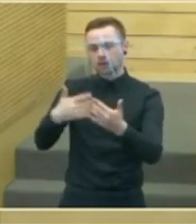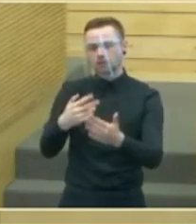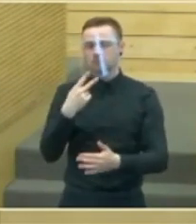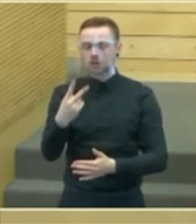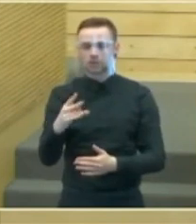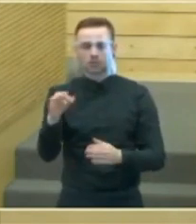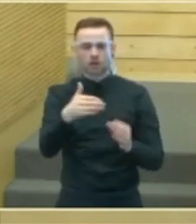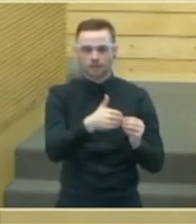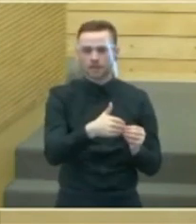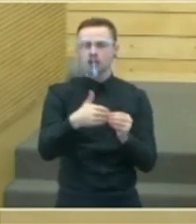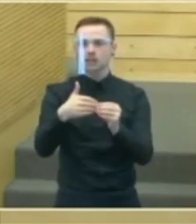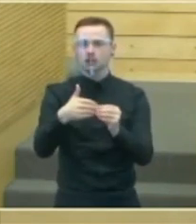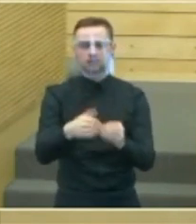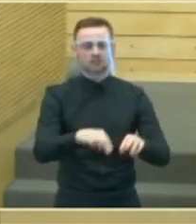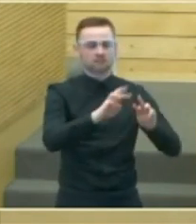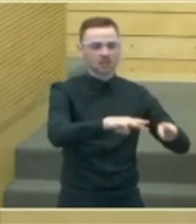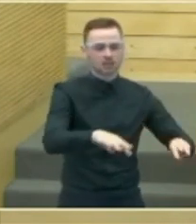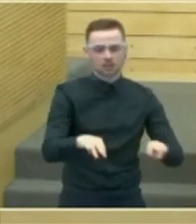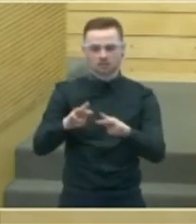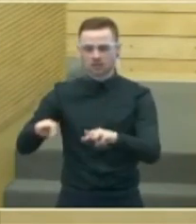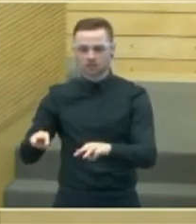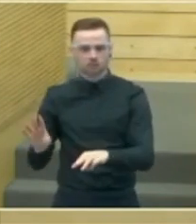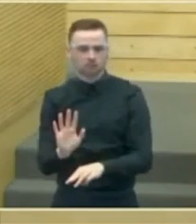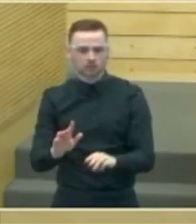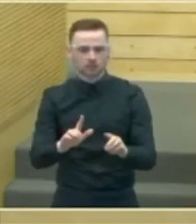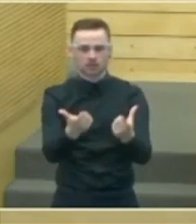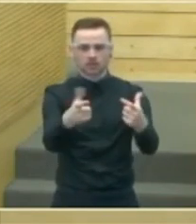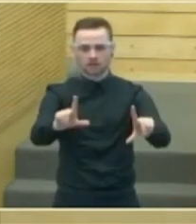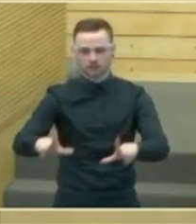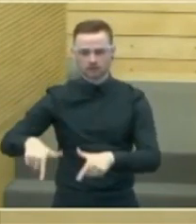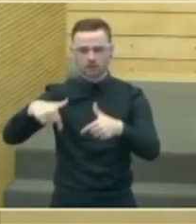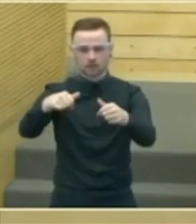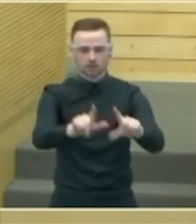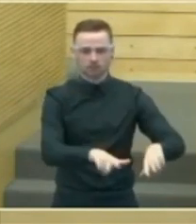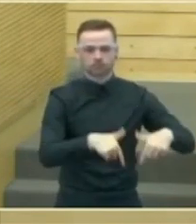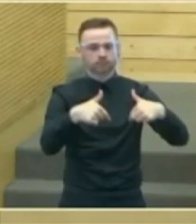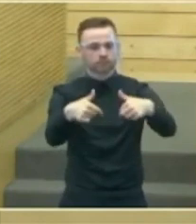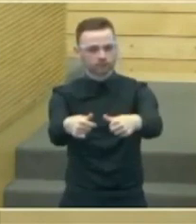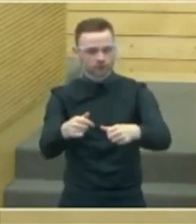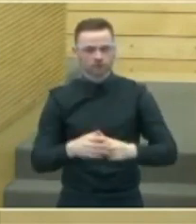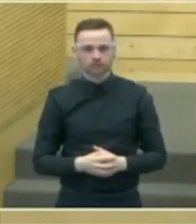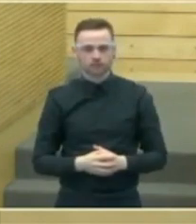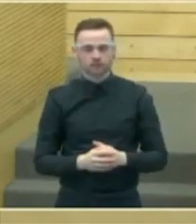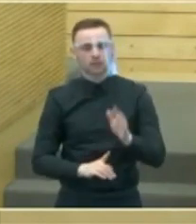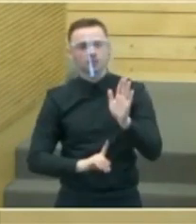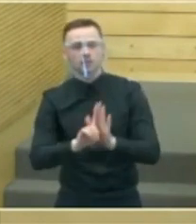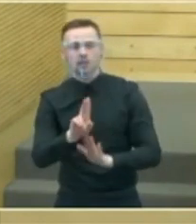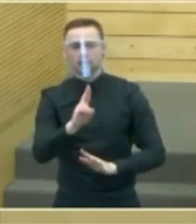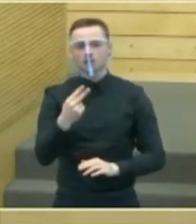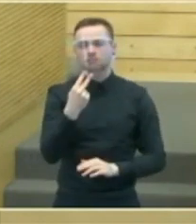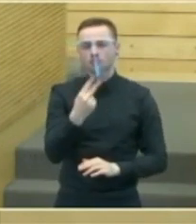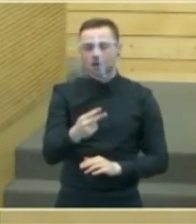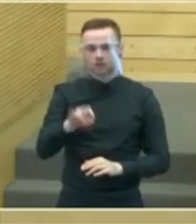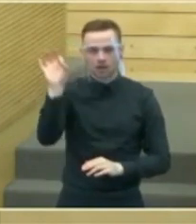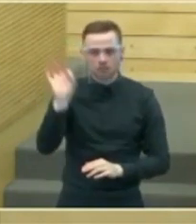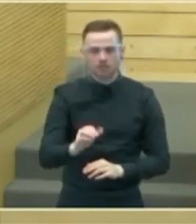lyderystė iš ministerijų kabinetų perėjo į savivaldą. Jos ėmėsi tie, kurie kasdien mato žmonių